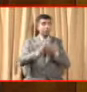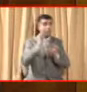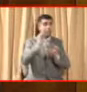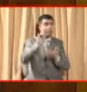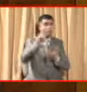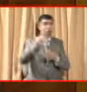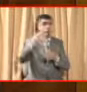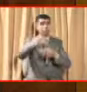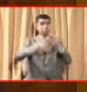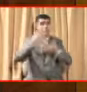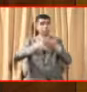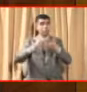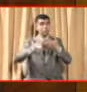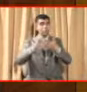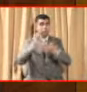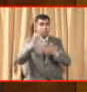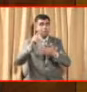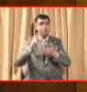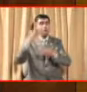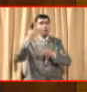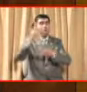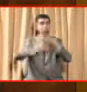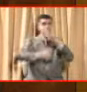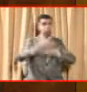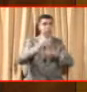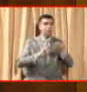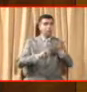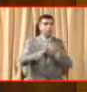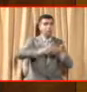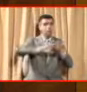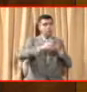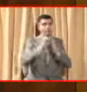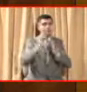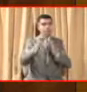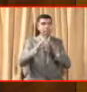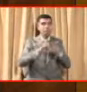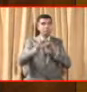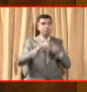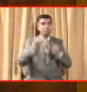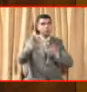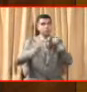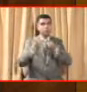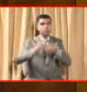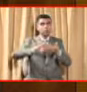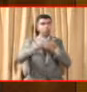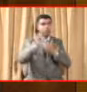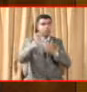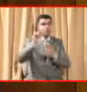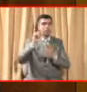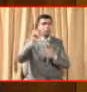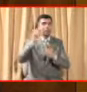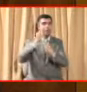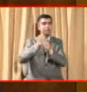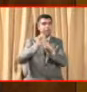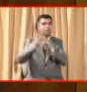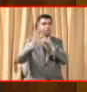في المجالات المتعلقة بالتجهيزات وخدمات الطيران وأطقم القيادة والطائرات وتشغيل